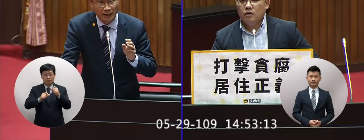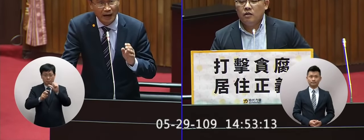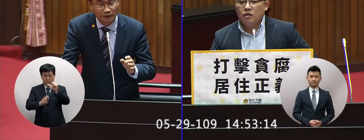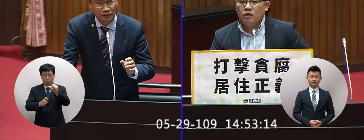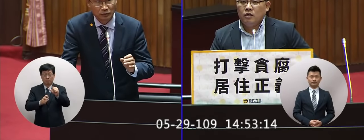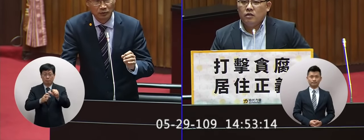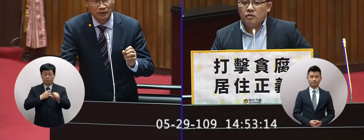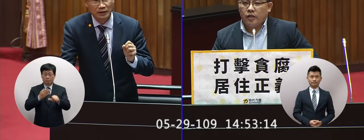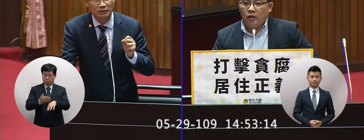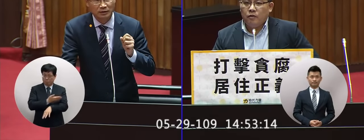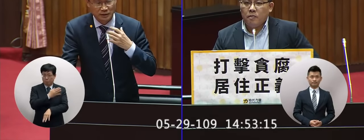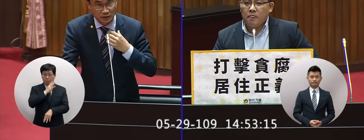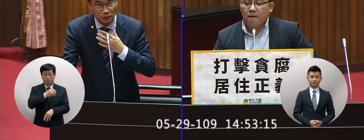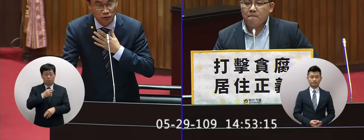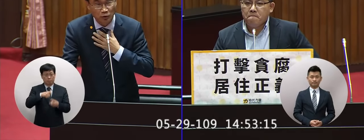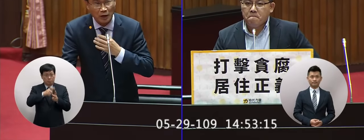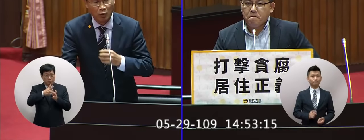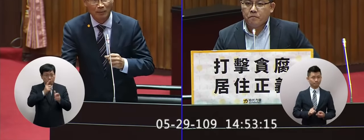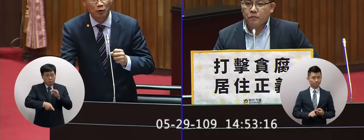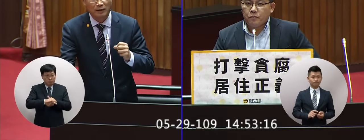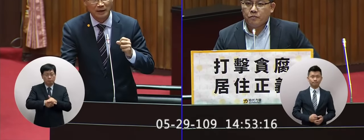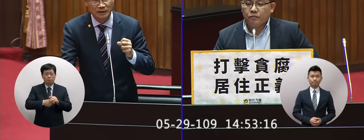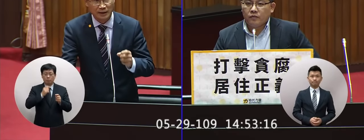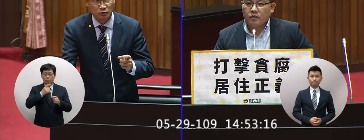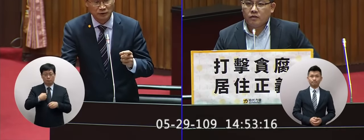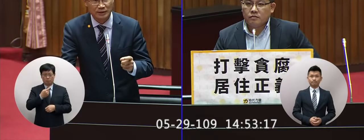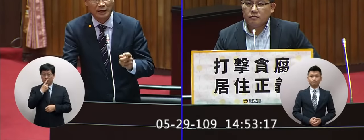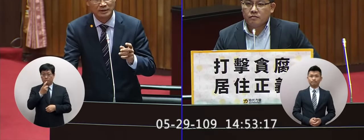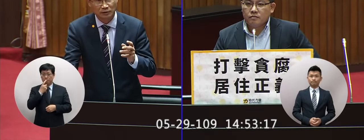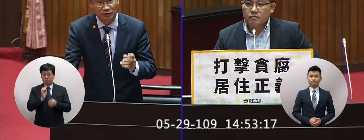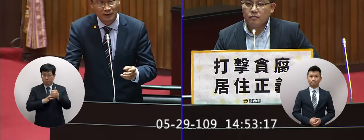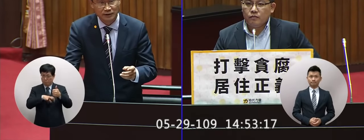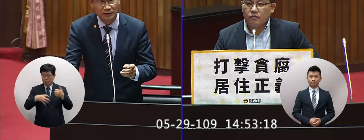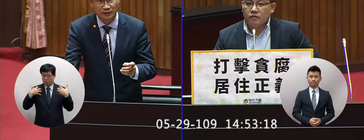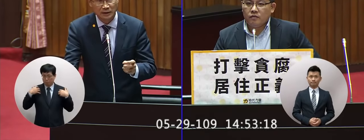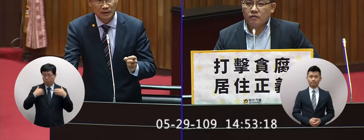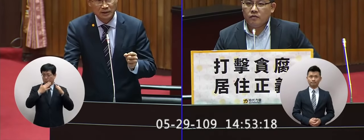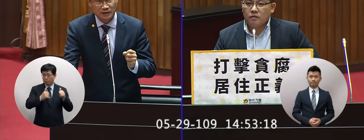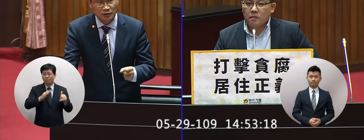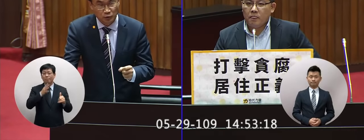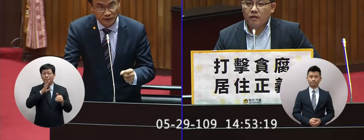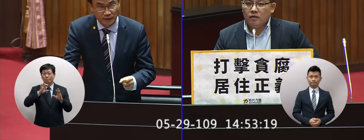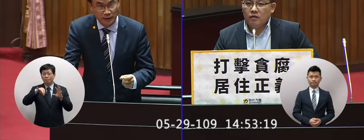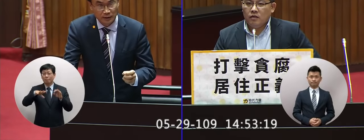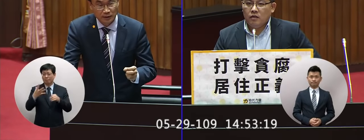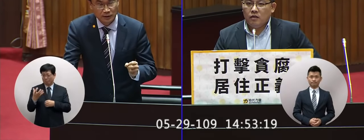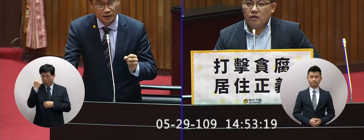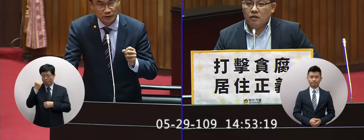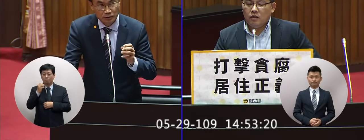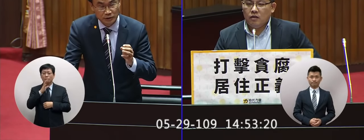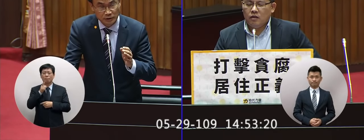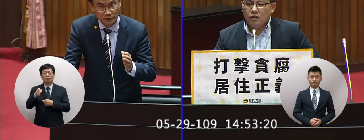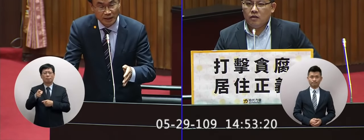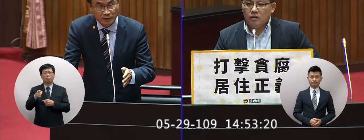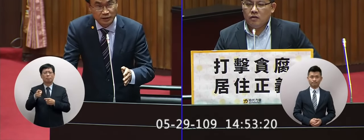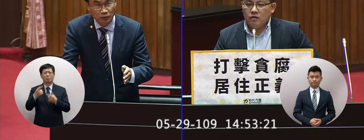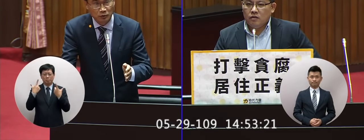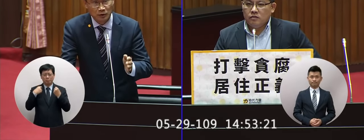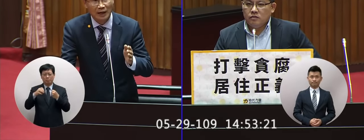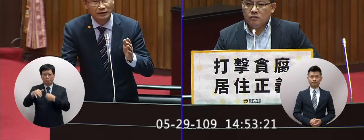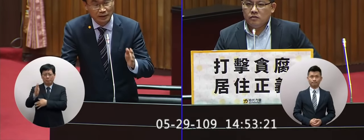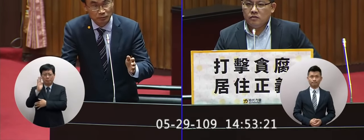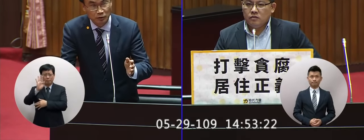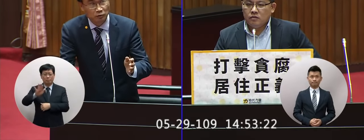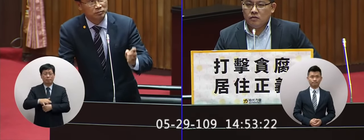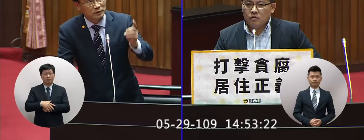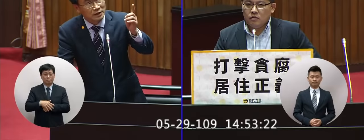以后的工厂，迄就是予中央跨部委要去拆除，但是按照地方自治拆除的责任。其实拢是伫地方政